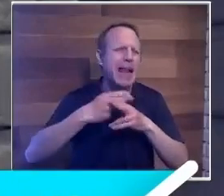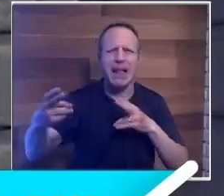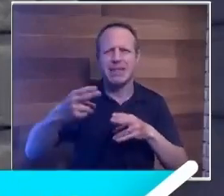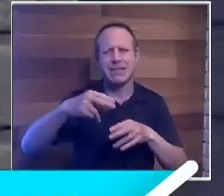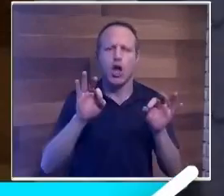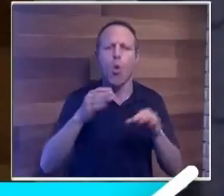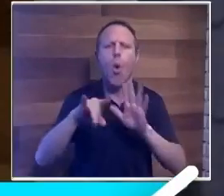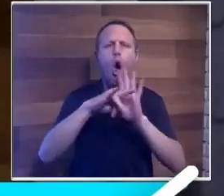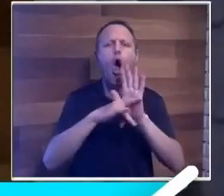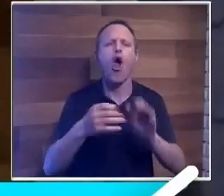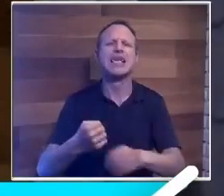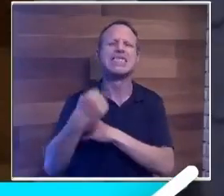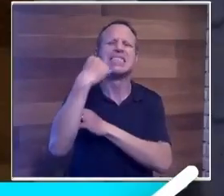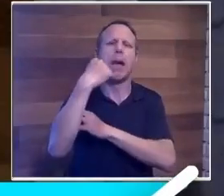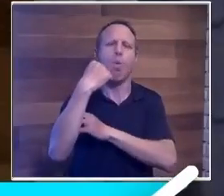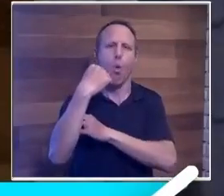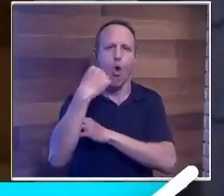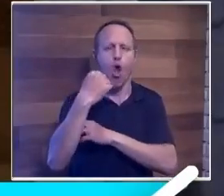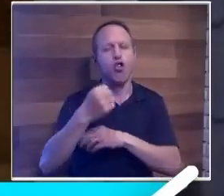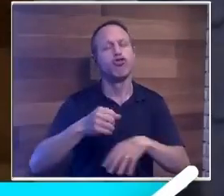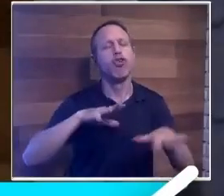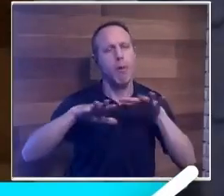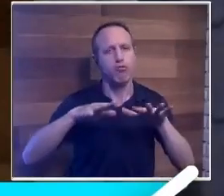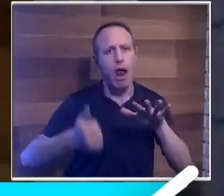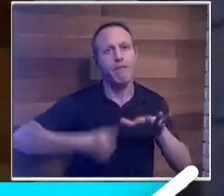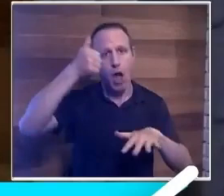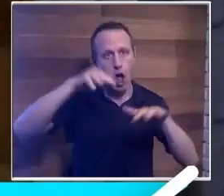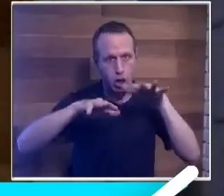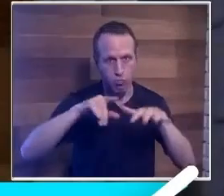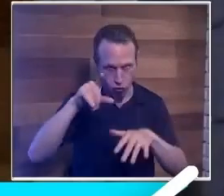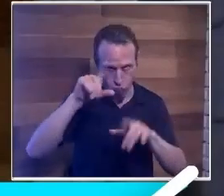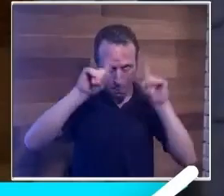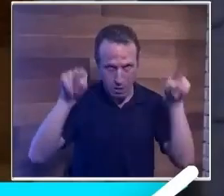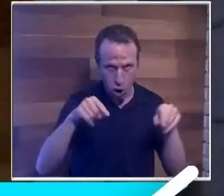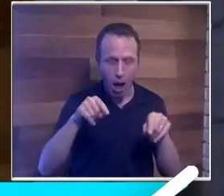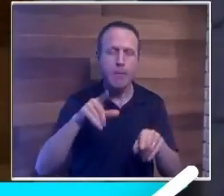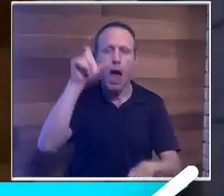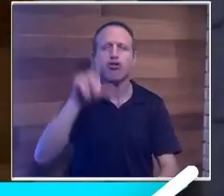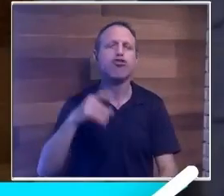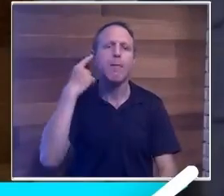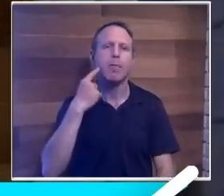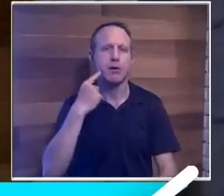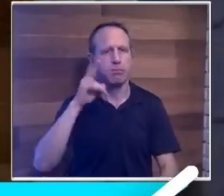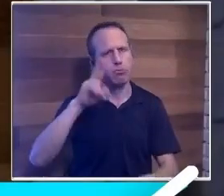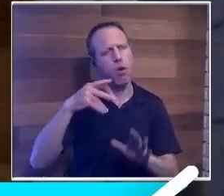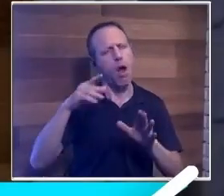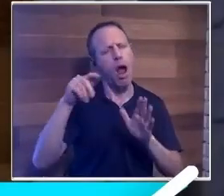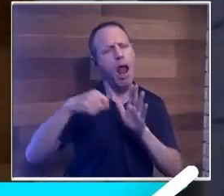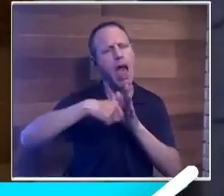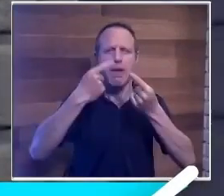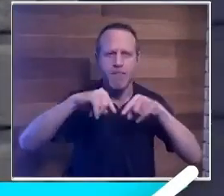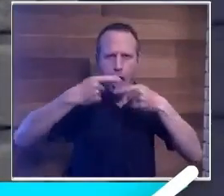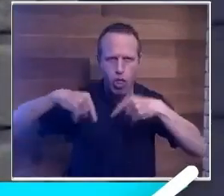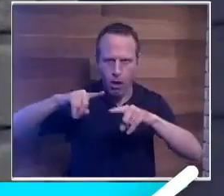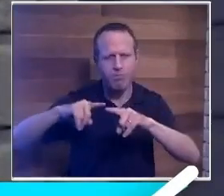אותה לחלוטין. בעצם הממשלה וראש הממשלה, שהוא בסוגריים גם נאשם בפלילים, נזכיר, יוכל להתקין איזה תקנות חירום שהוא